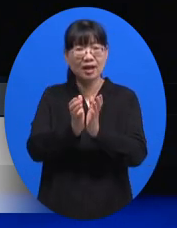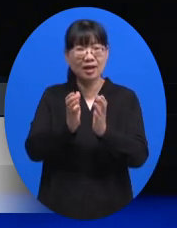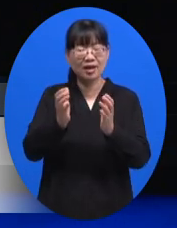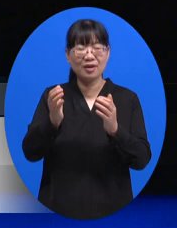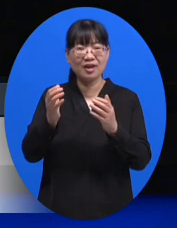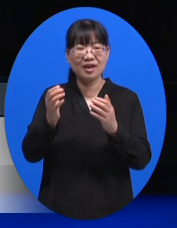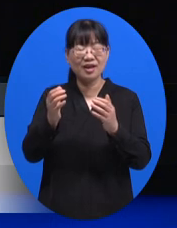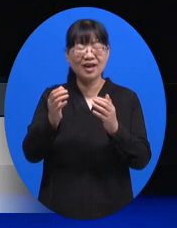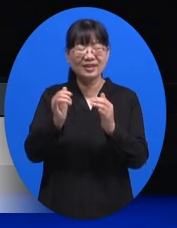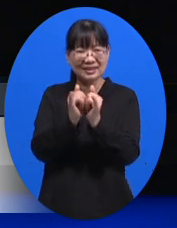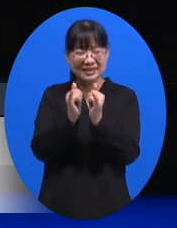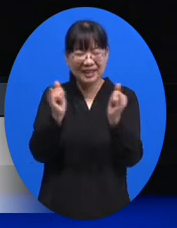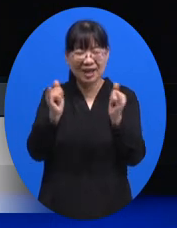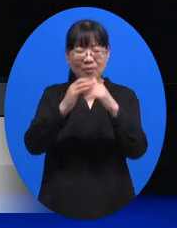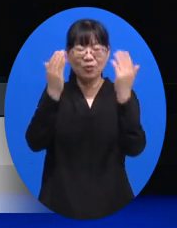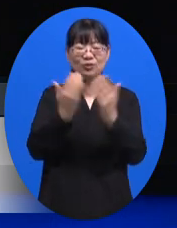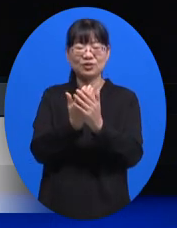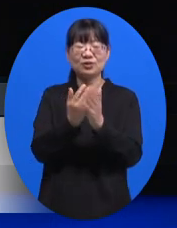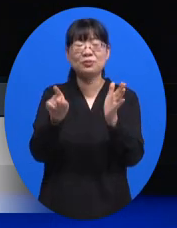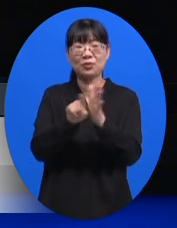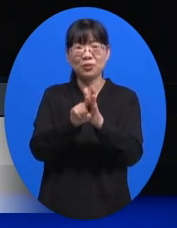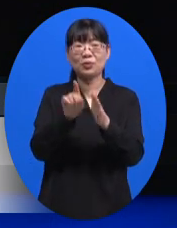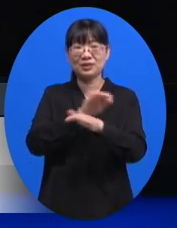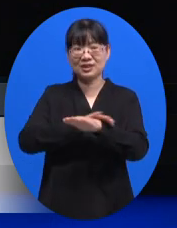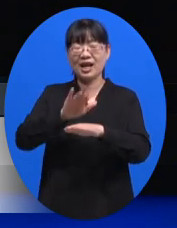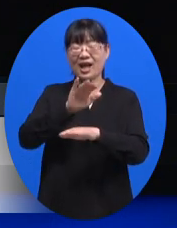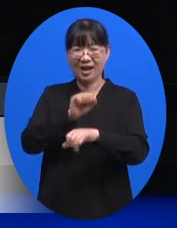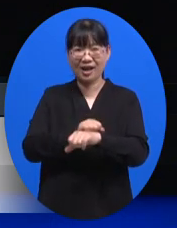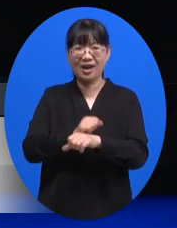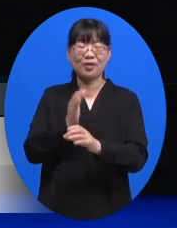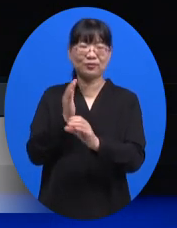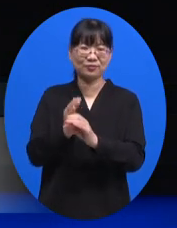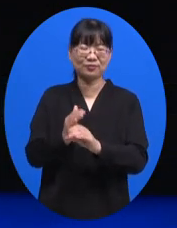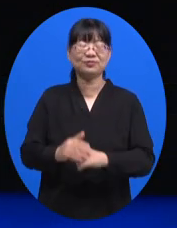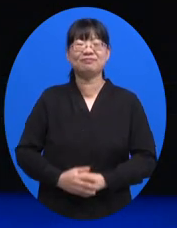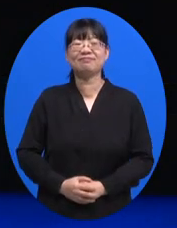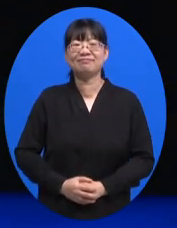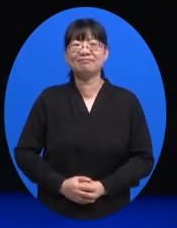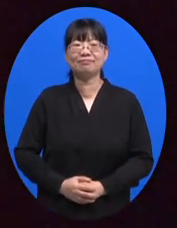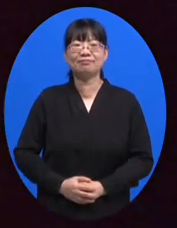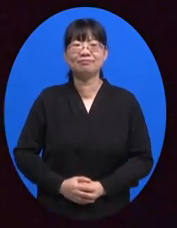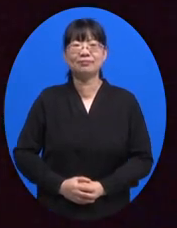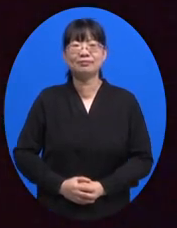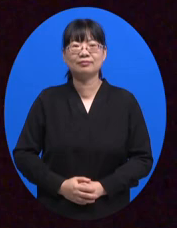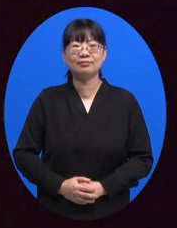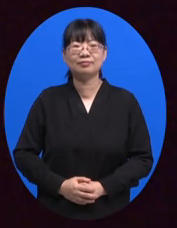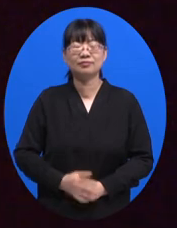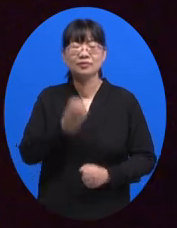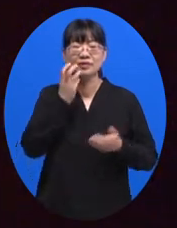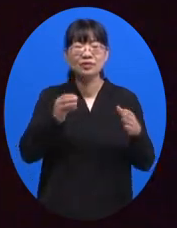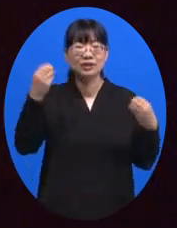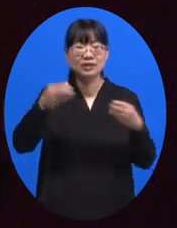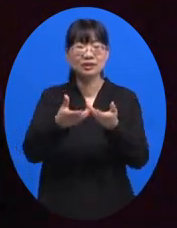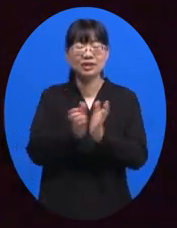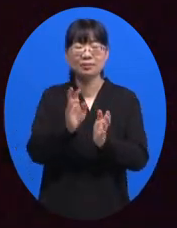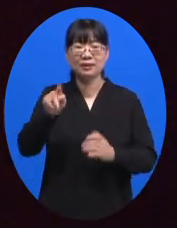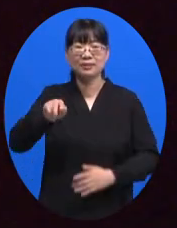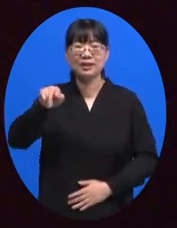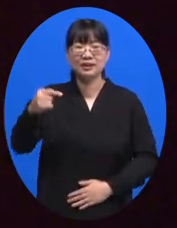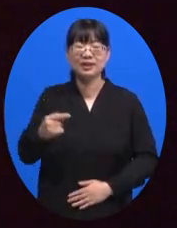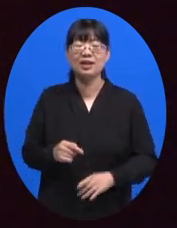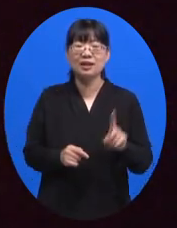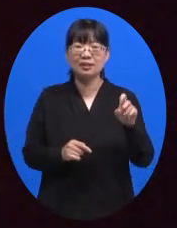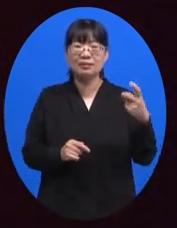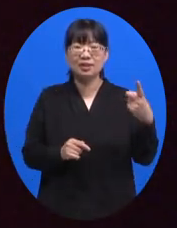아트센터 경기 극단 배우분들을 믿고 잘 하고 있습니다. 경기도 극단의 연극 맥베스는